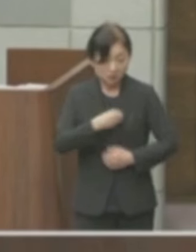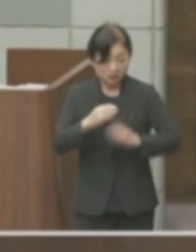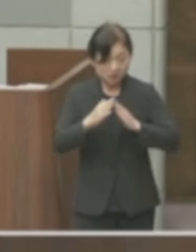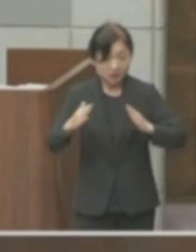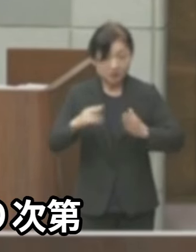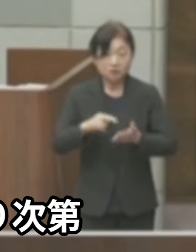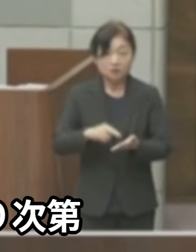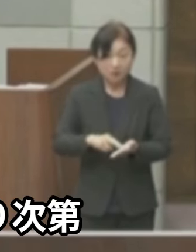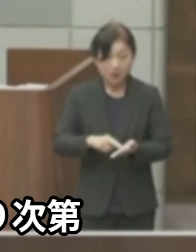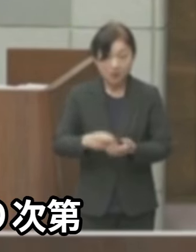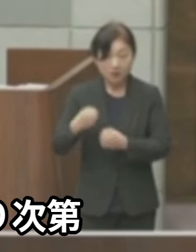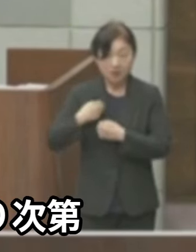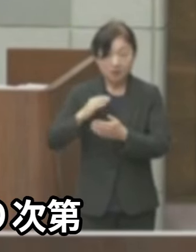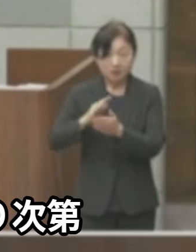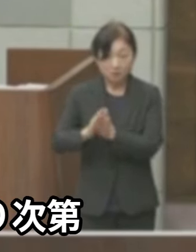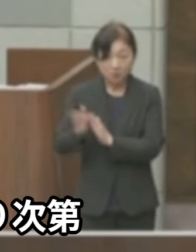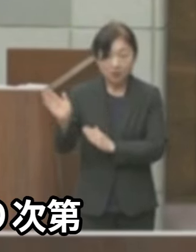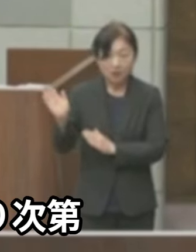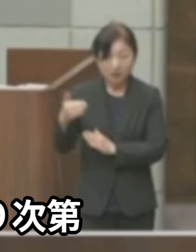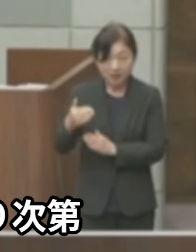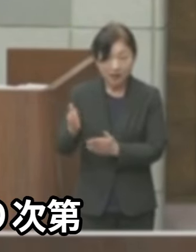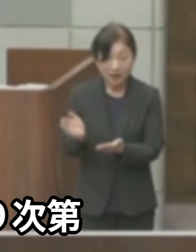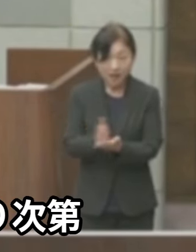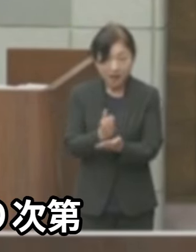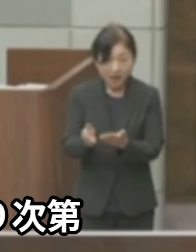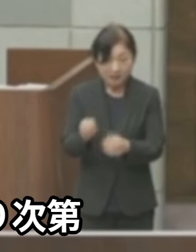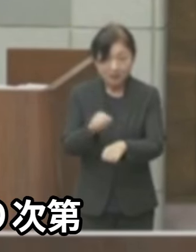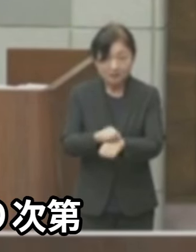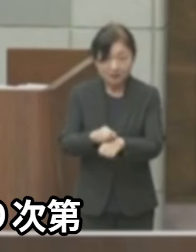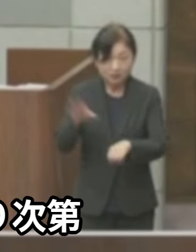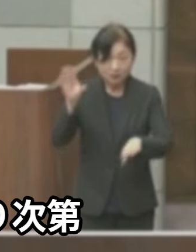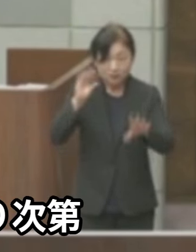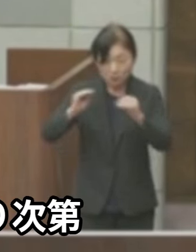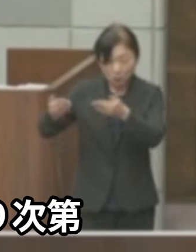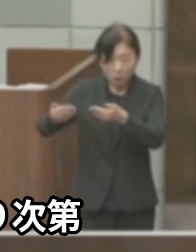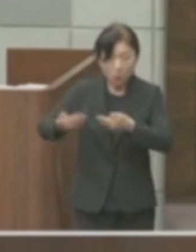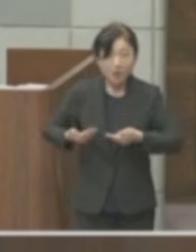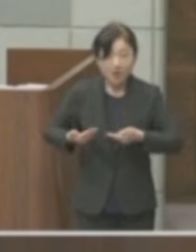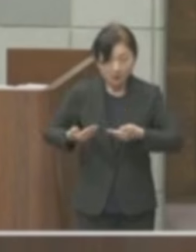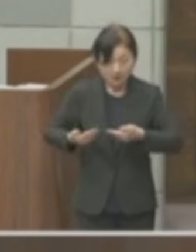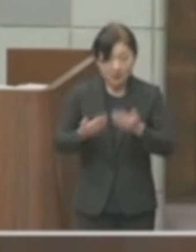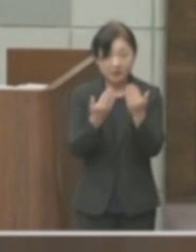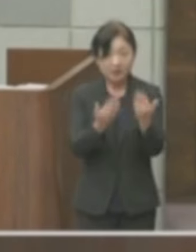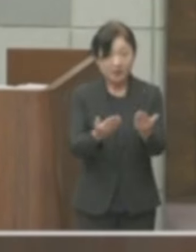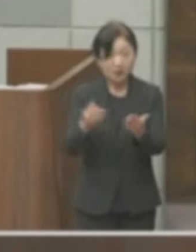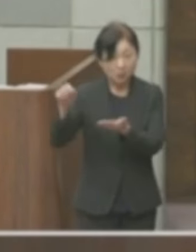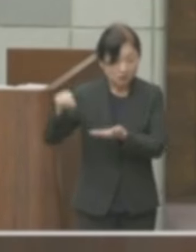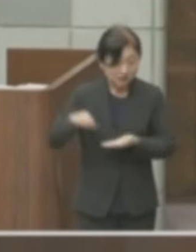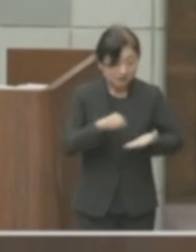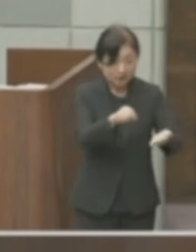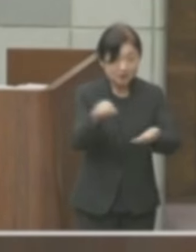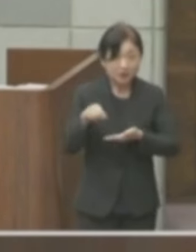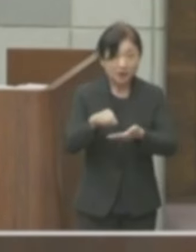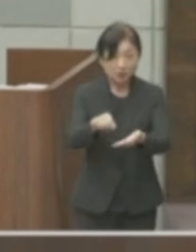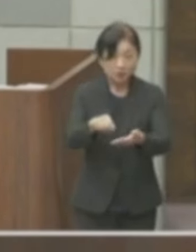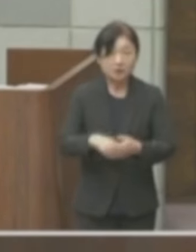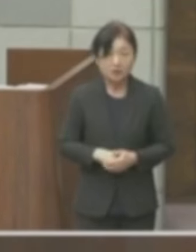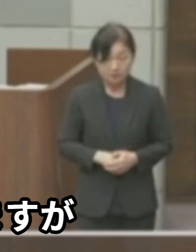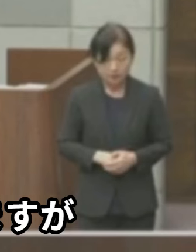ましては、兵庫県より判断材料としての情報が入り次第学校へ提供してまいります